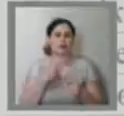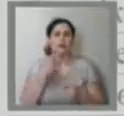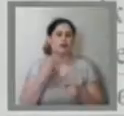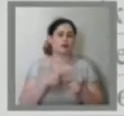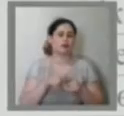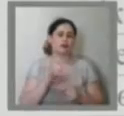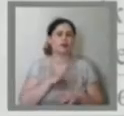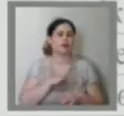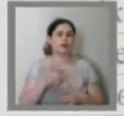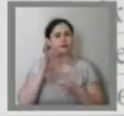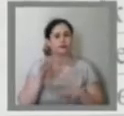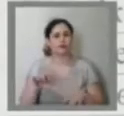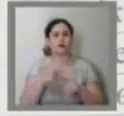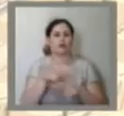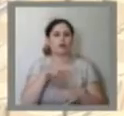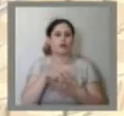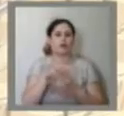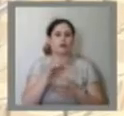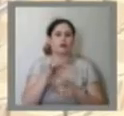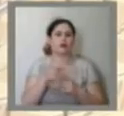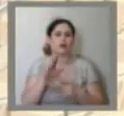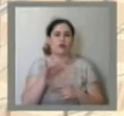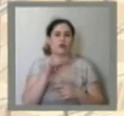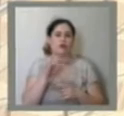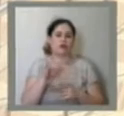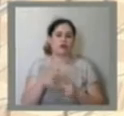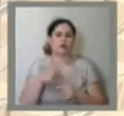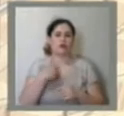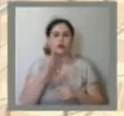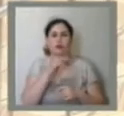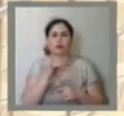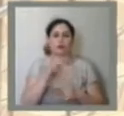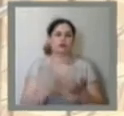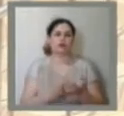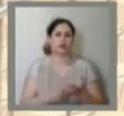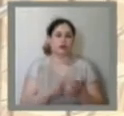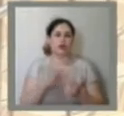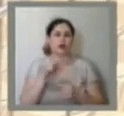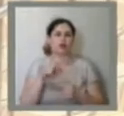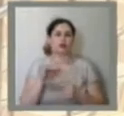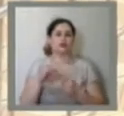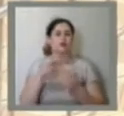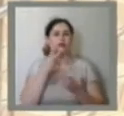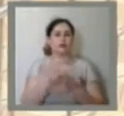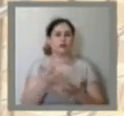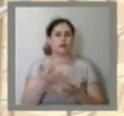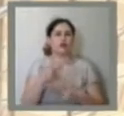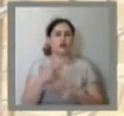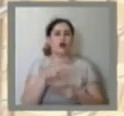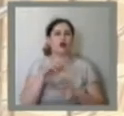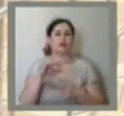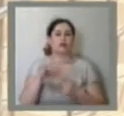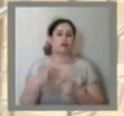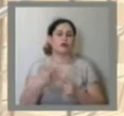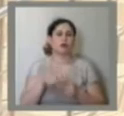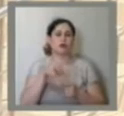що тестування проходить онлайн. Як на мене, краще з зошитом, адже ти бачиш цю атмосферу, цей листочок, їх можеш потримати